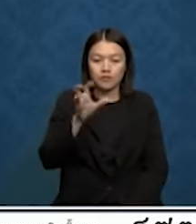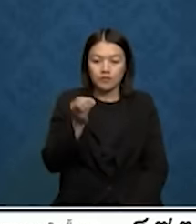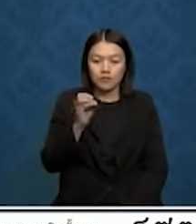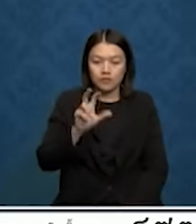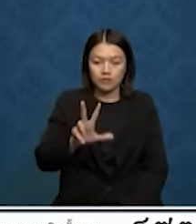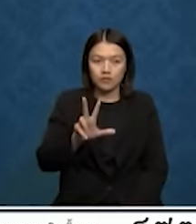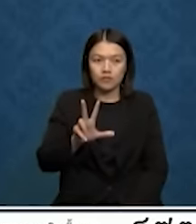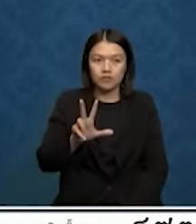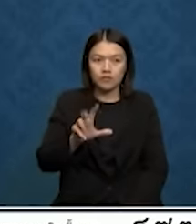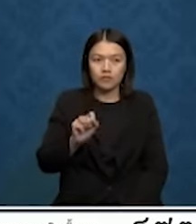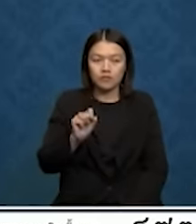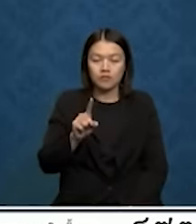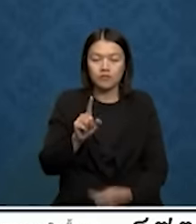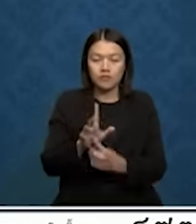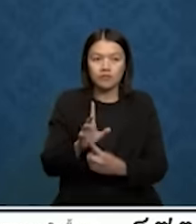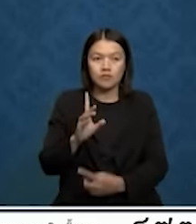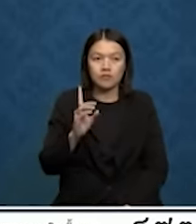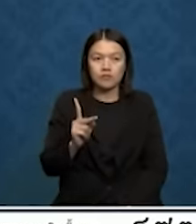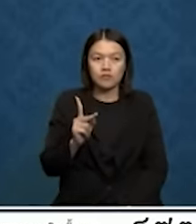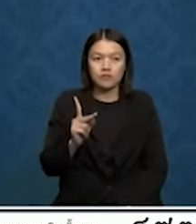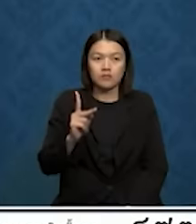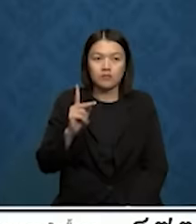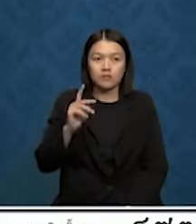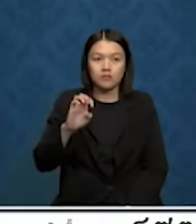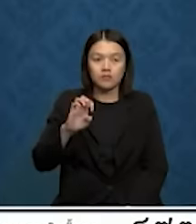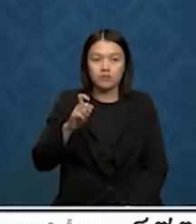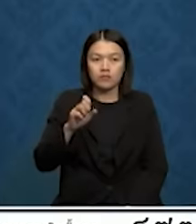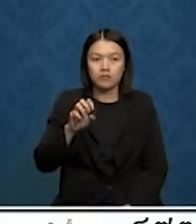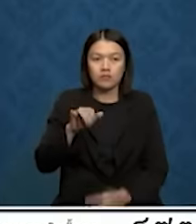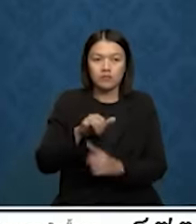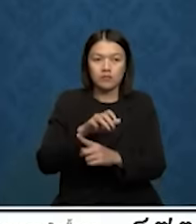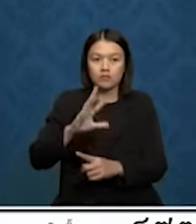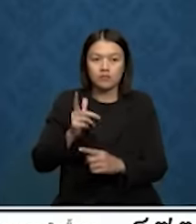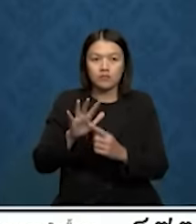363นายศักดิ์ชัยตันเจริญ